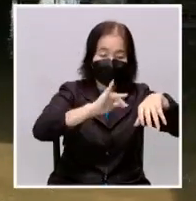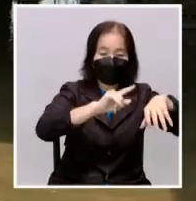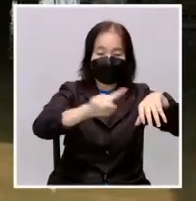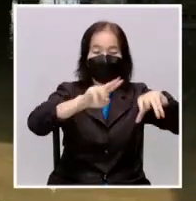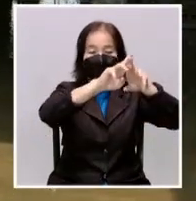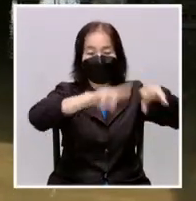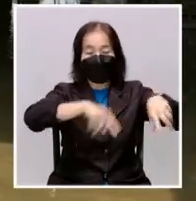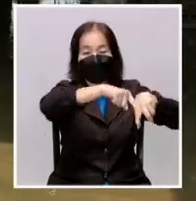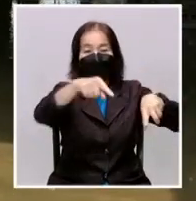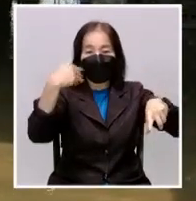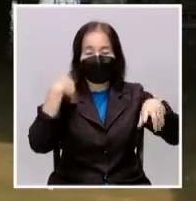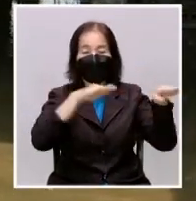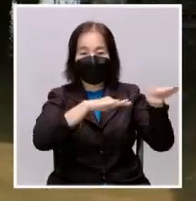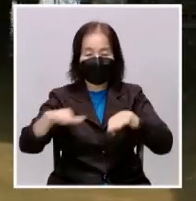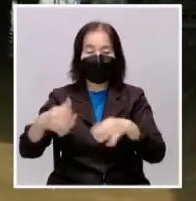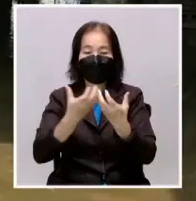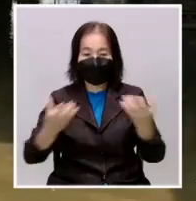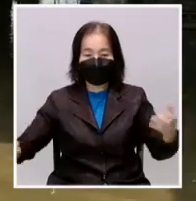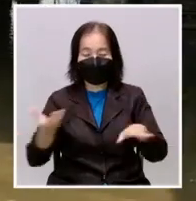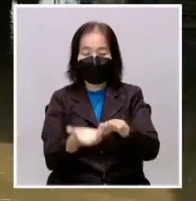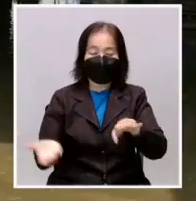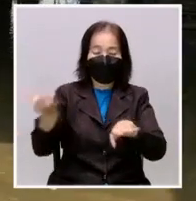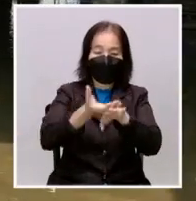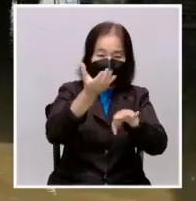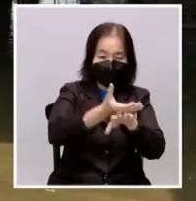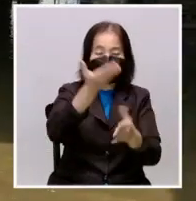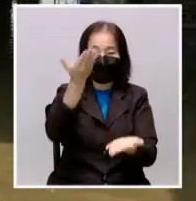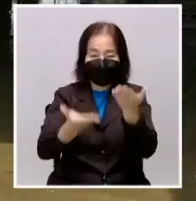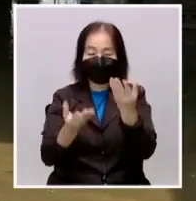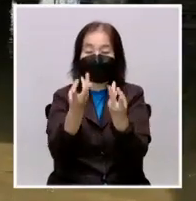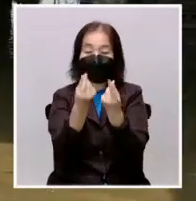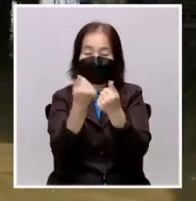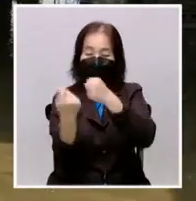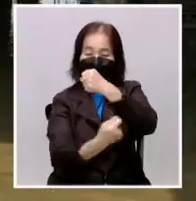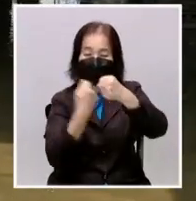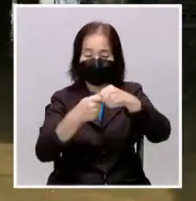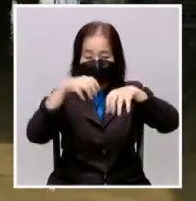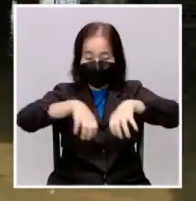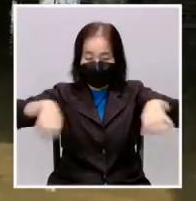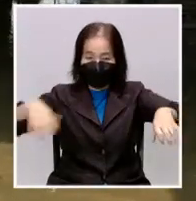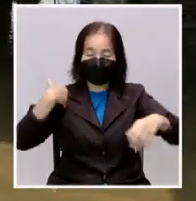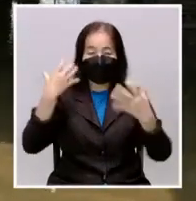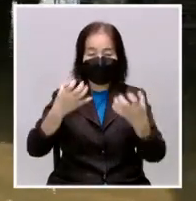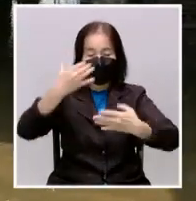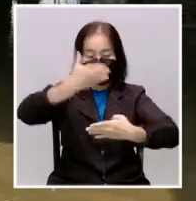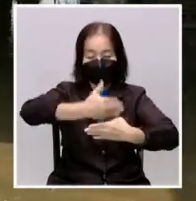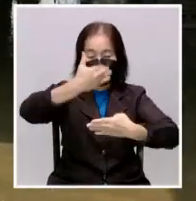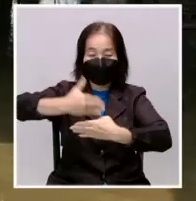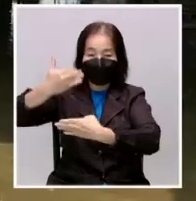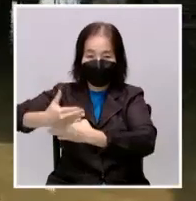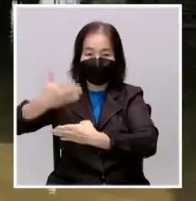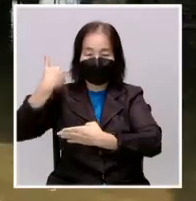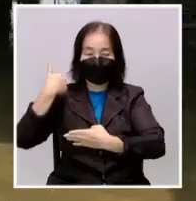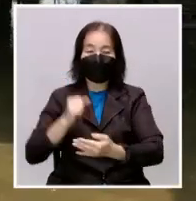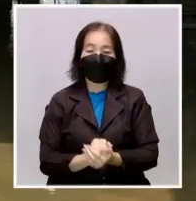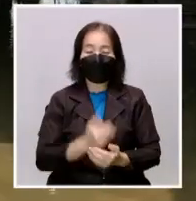ต่างๆเองก็ได้มีการเตรียมพร้อมรับมือนะคะนำกระสอบทรายไปวางหน้าร้านพร้อมกับทำอิฐบล็อกขึ้นมากั้นอีกชั้นอีกที